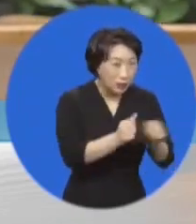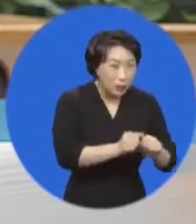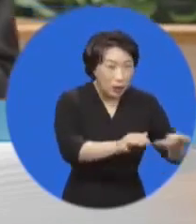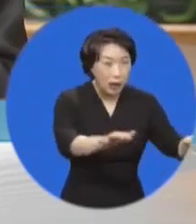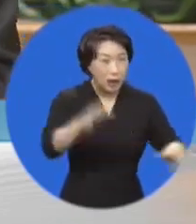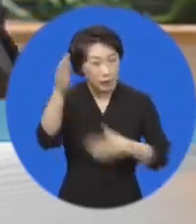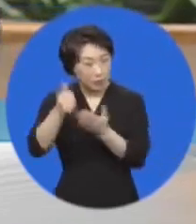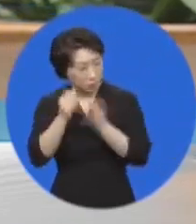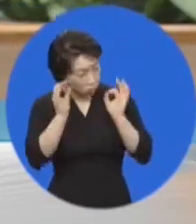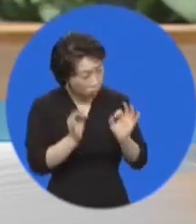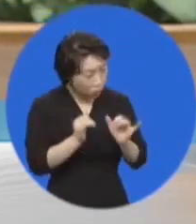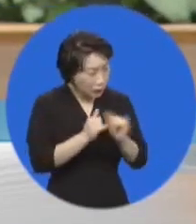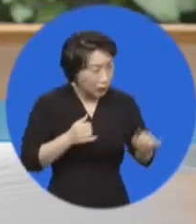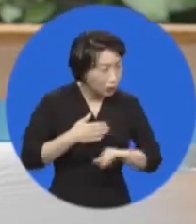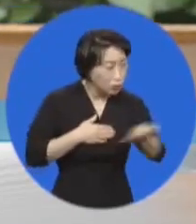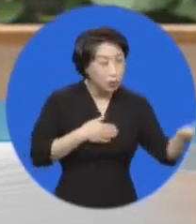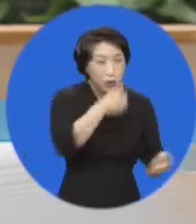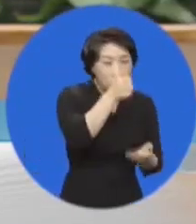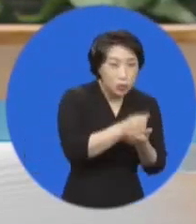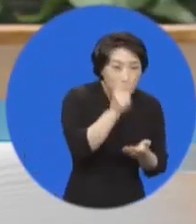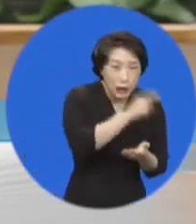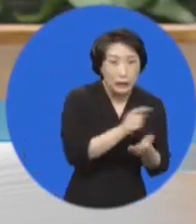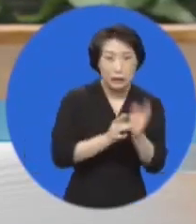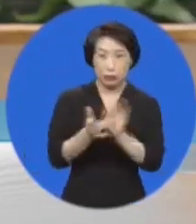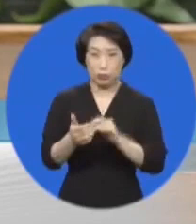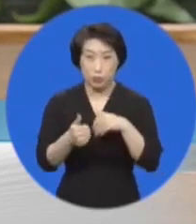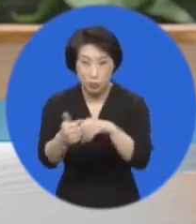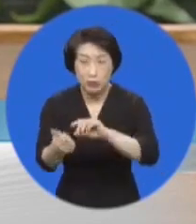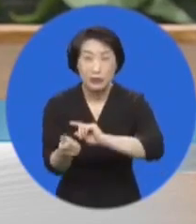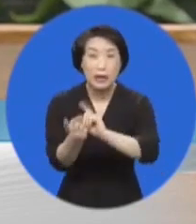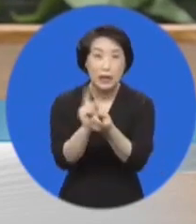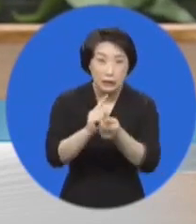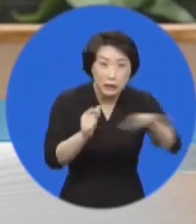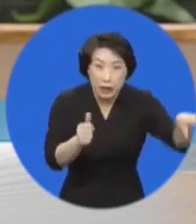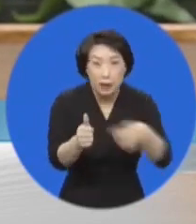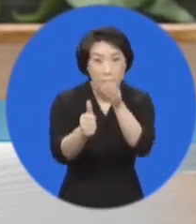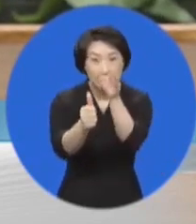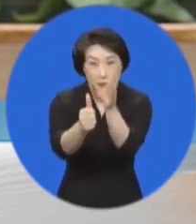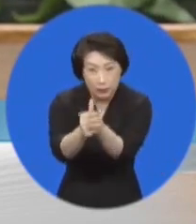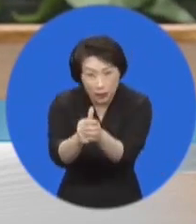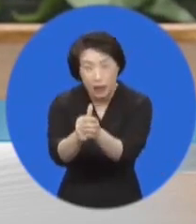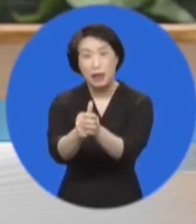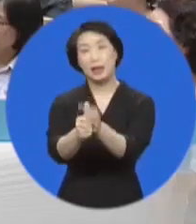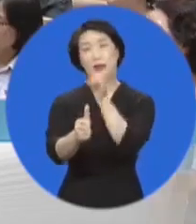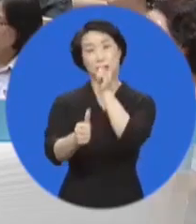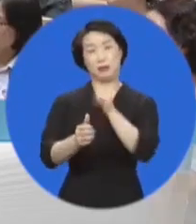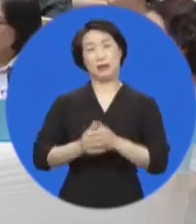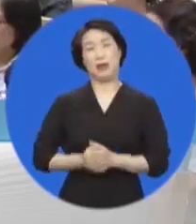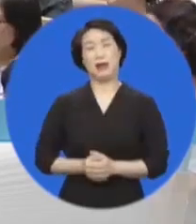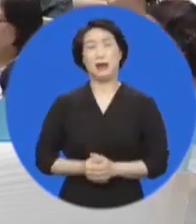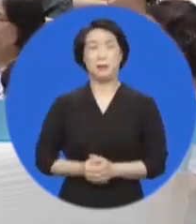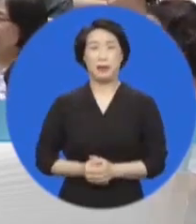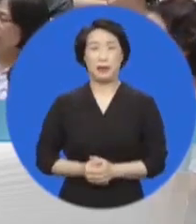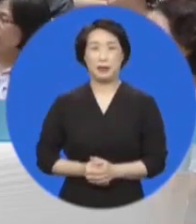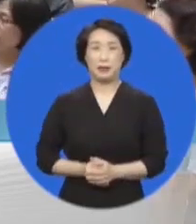갔거늘 여호와께서는 우리 무리의 죄악을 그에게 담당시키셨도다.